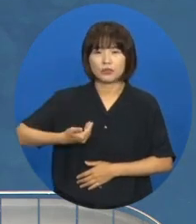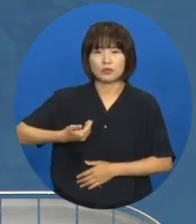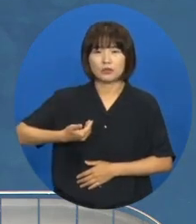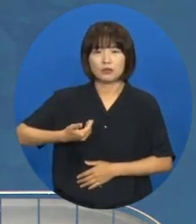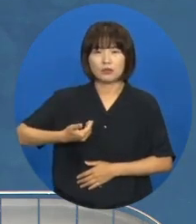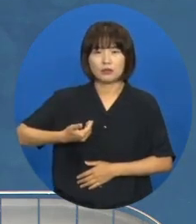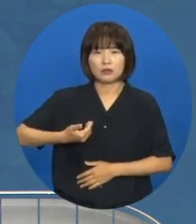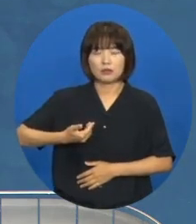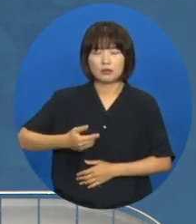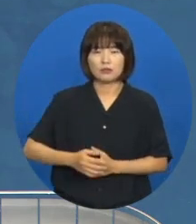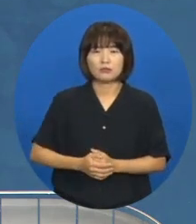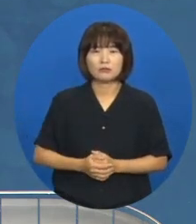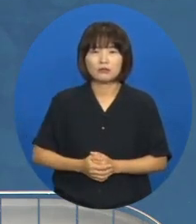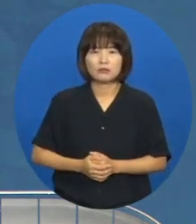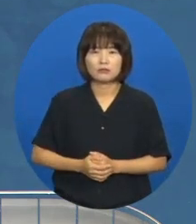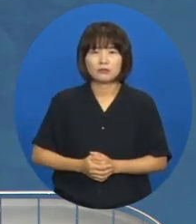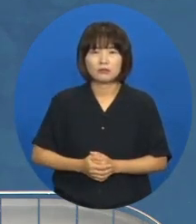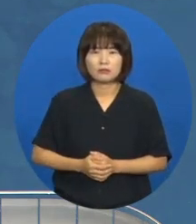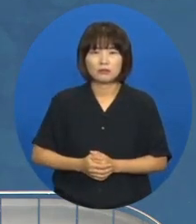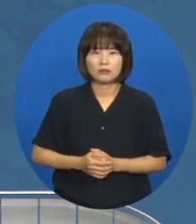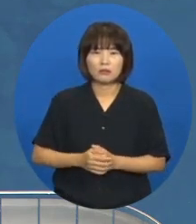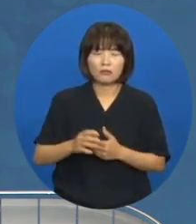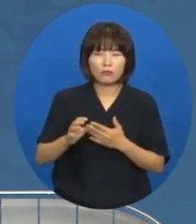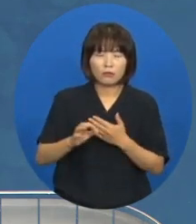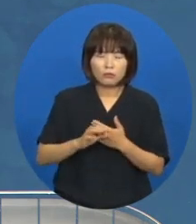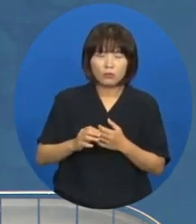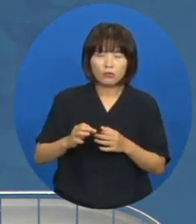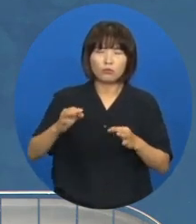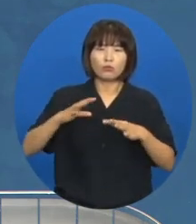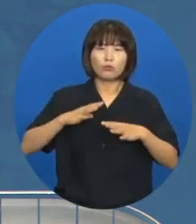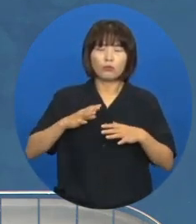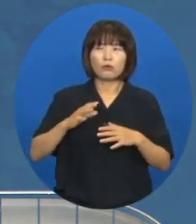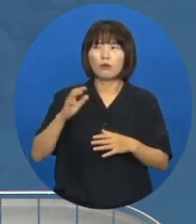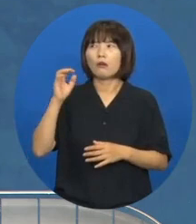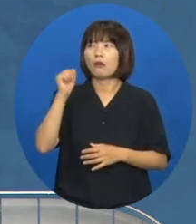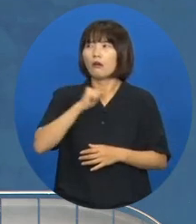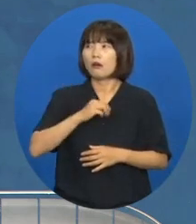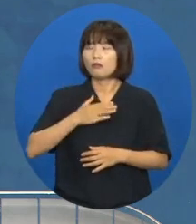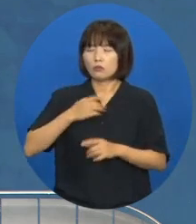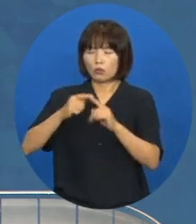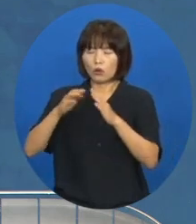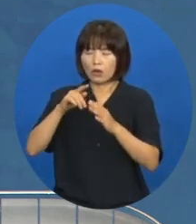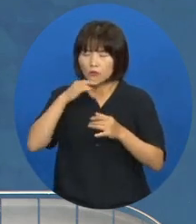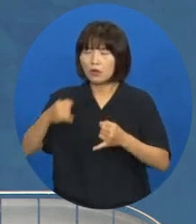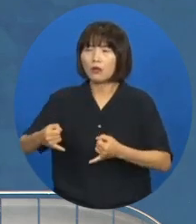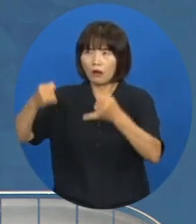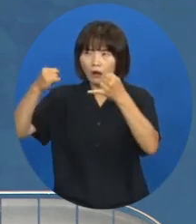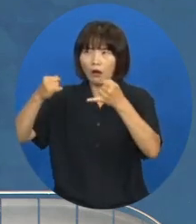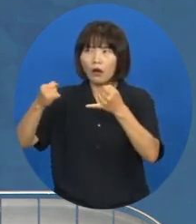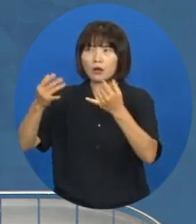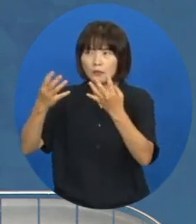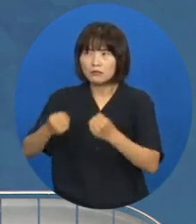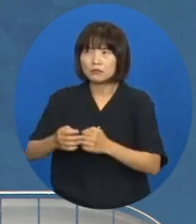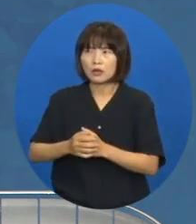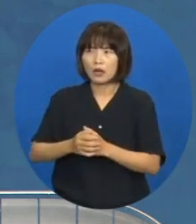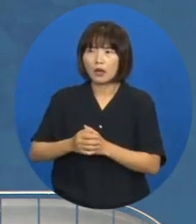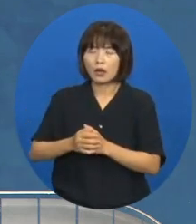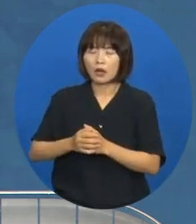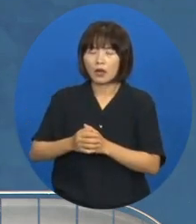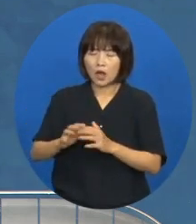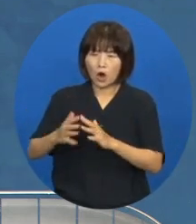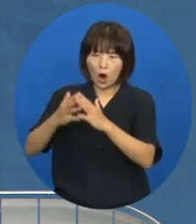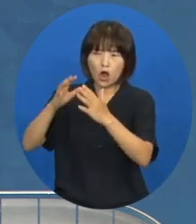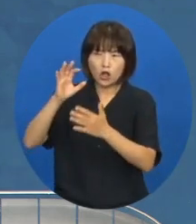깜짝 놀래요. 부채가 많구나 우리 교회가. 우리 교회가 건축비 부채가 많은